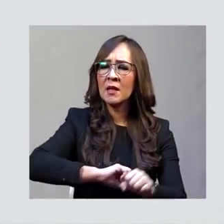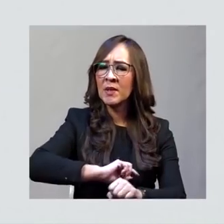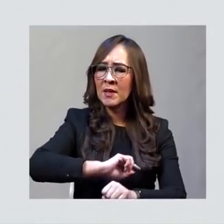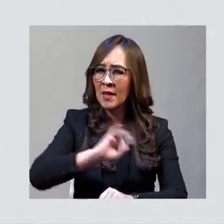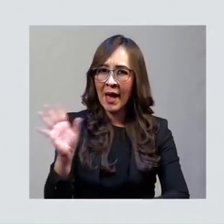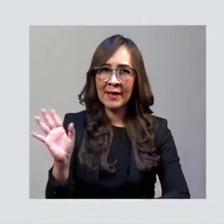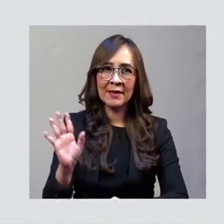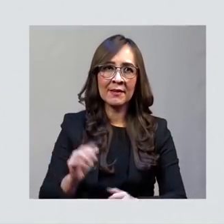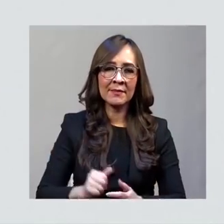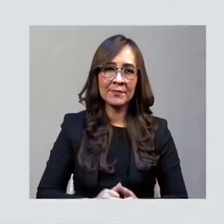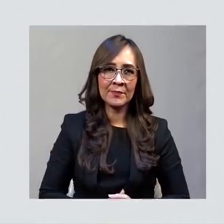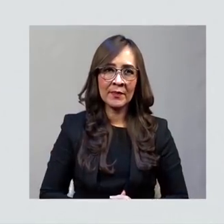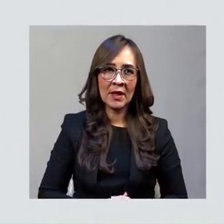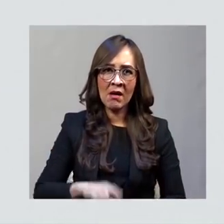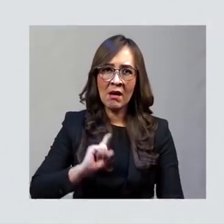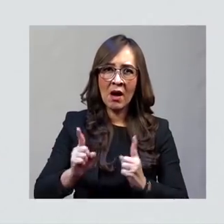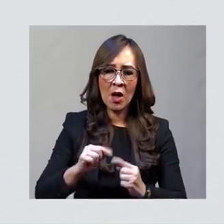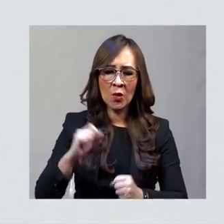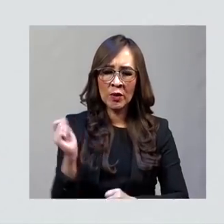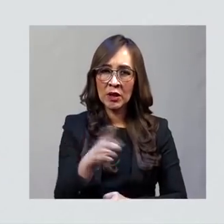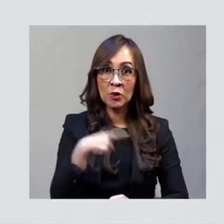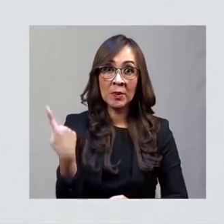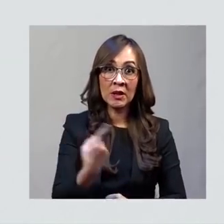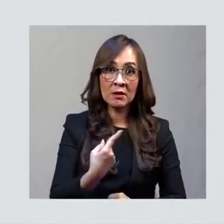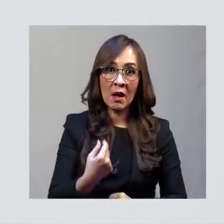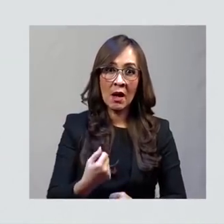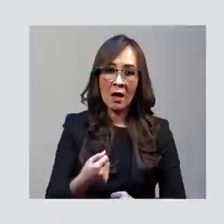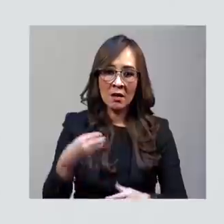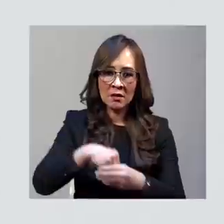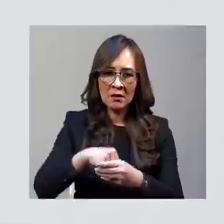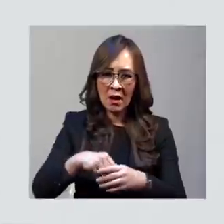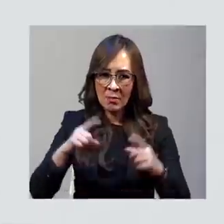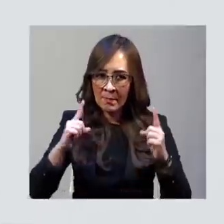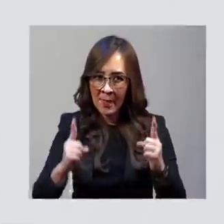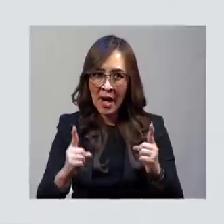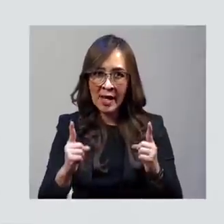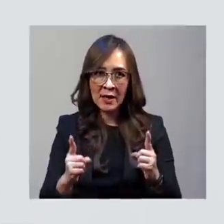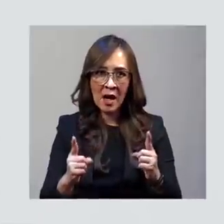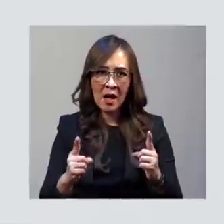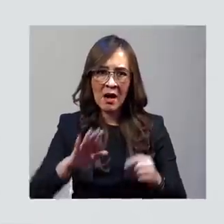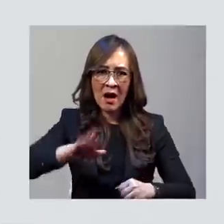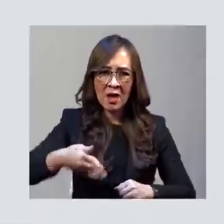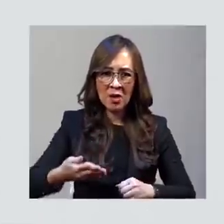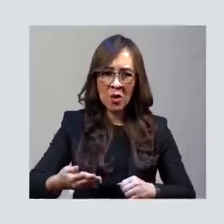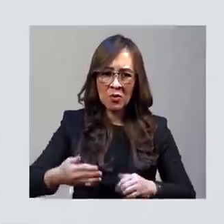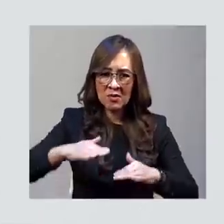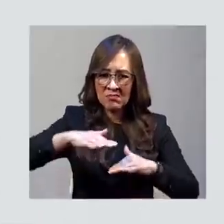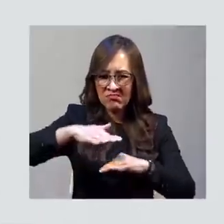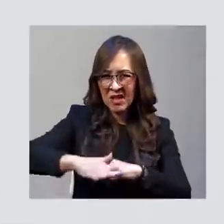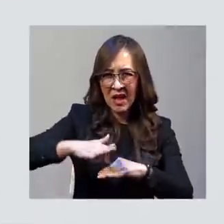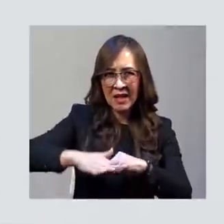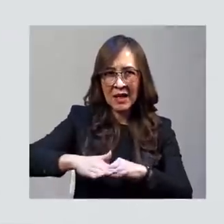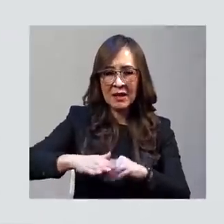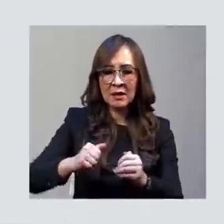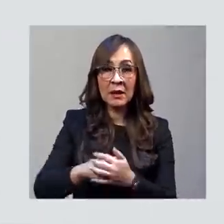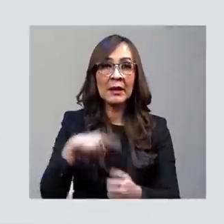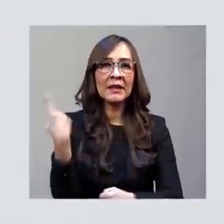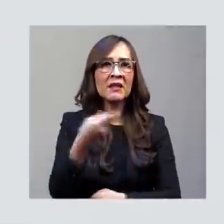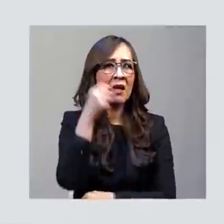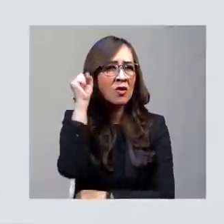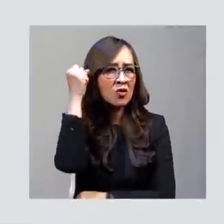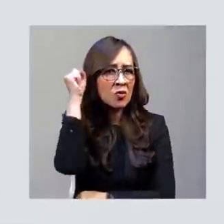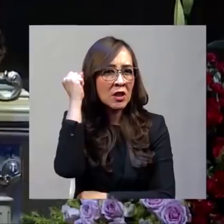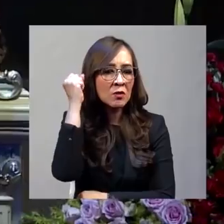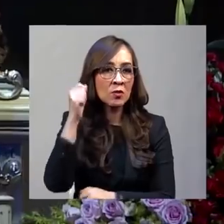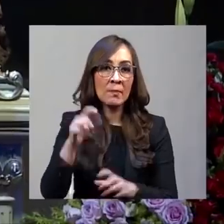hidup kita tertekan terus, hidup kita dalam bahaya terus, hidup kita dalam tekanan terus. Loh kita gak bisa ngerjakan hal-hal yang lebih banyak, lebih besar, lebih berguna bagi